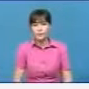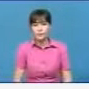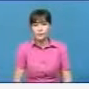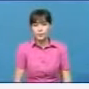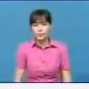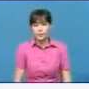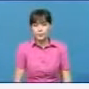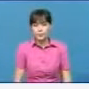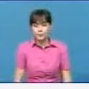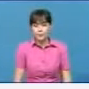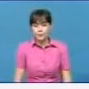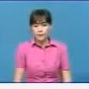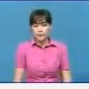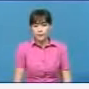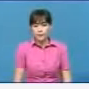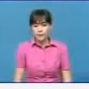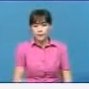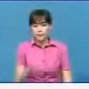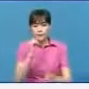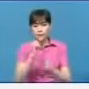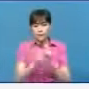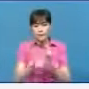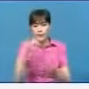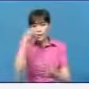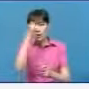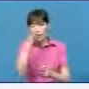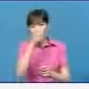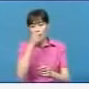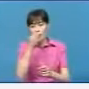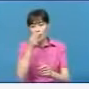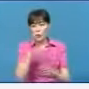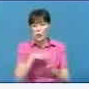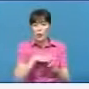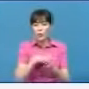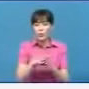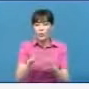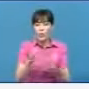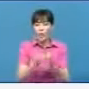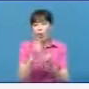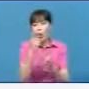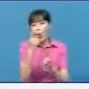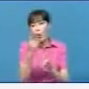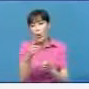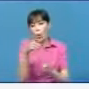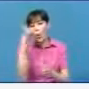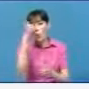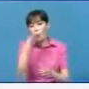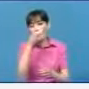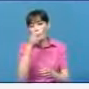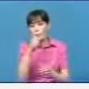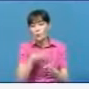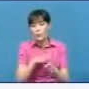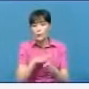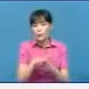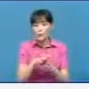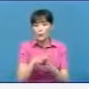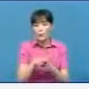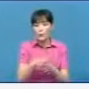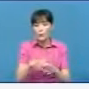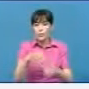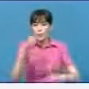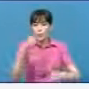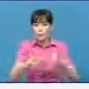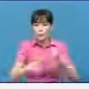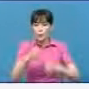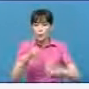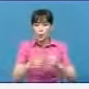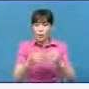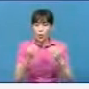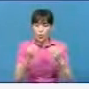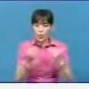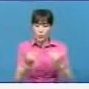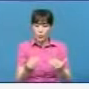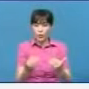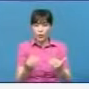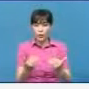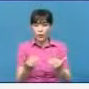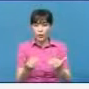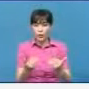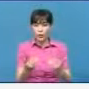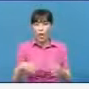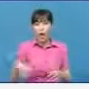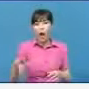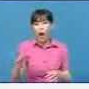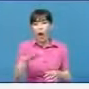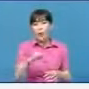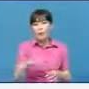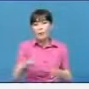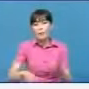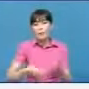Дәстүрлі 11 жыл көлемінде өткізіп келе жатқан турнирді бүгін осы